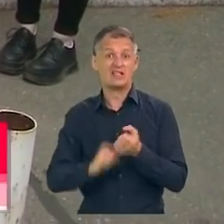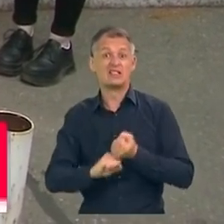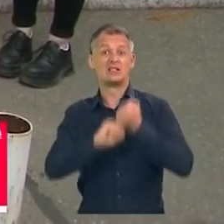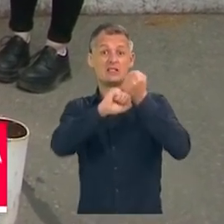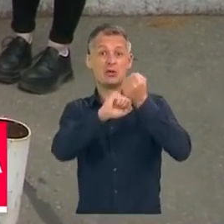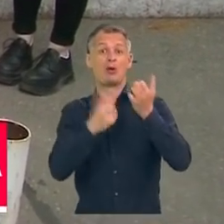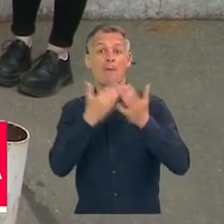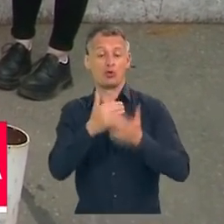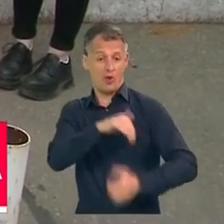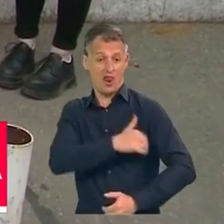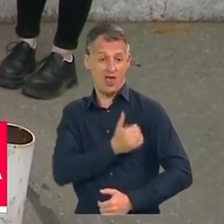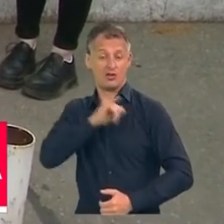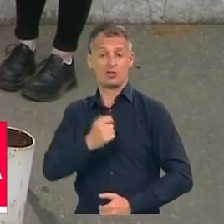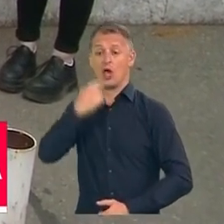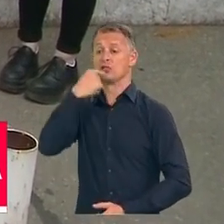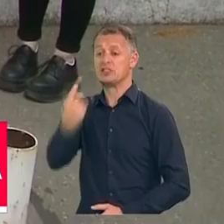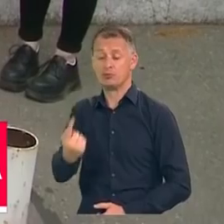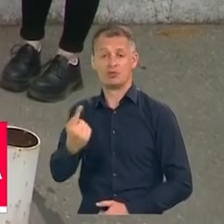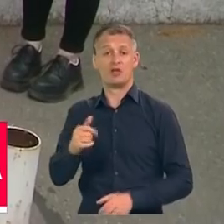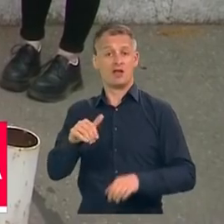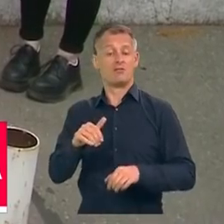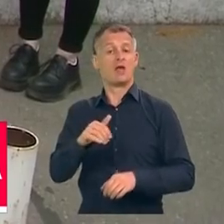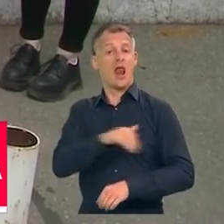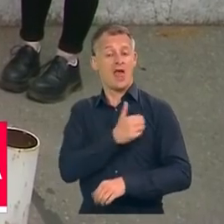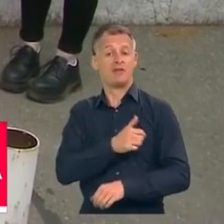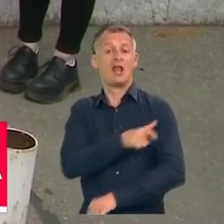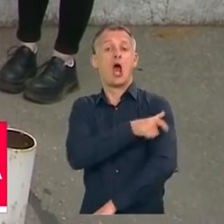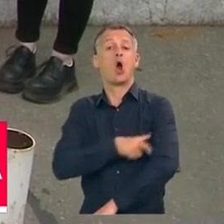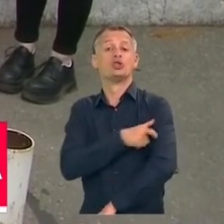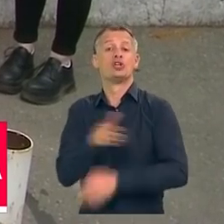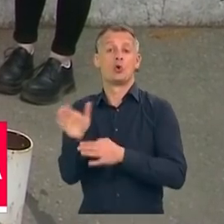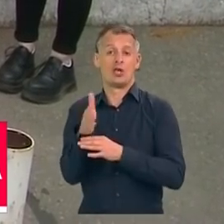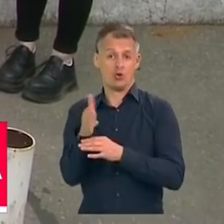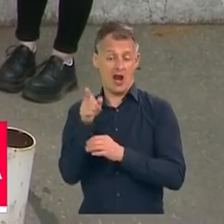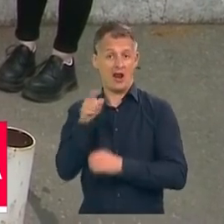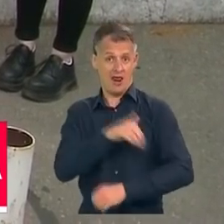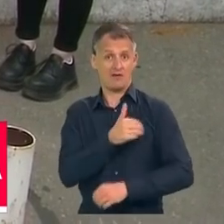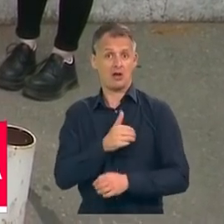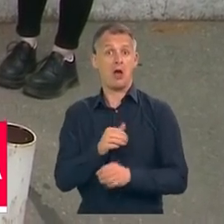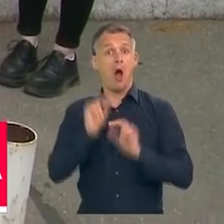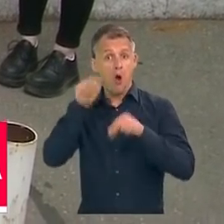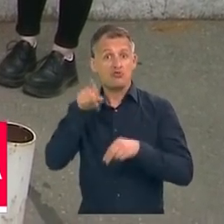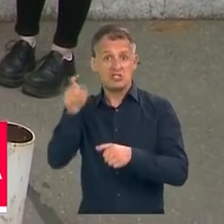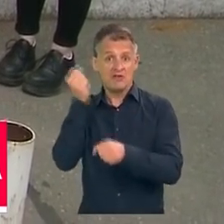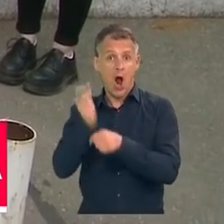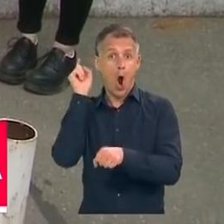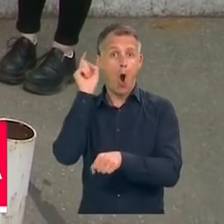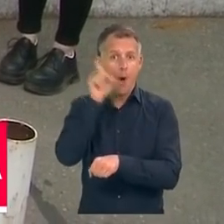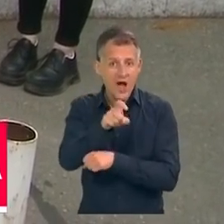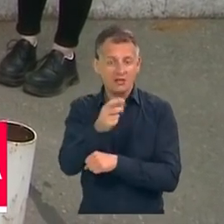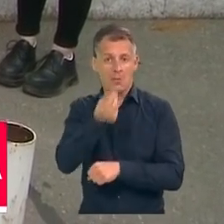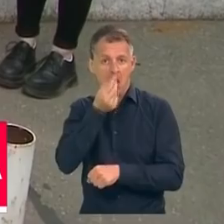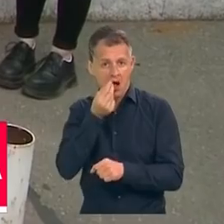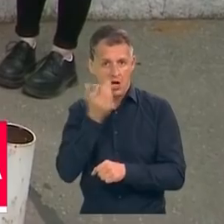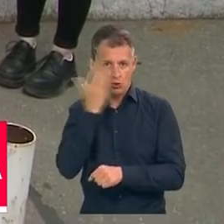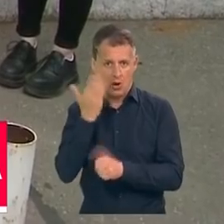ne-au confirmat mai devreme cei care au venit aici de la Consiliul Național al Elevilor faptul că au ajuns să-și comande mâncare la școală pentru